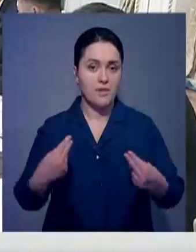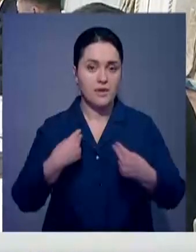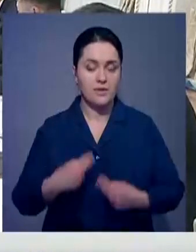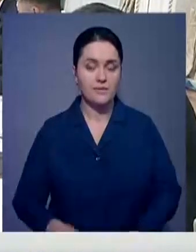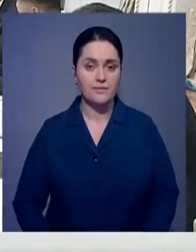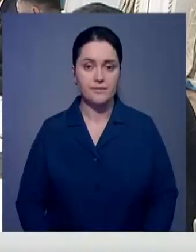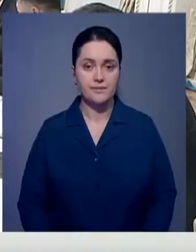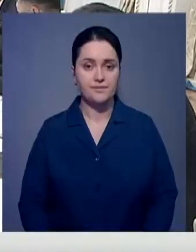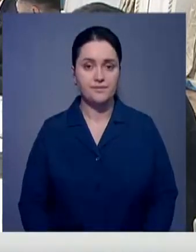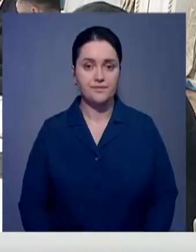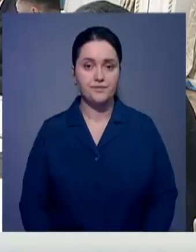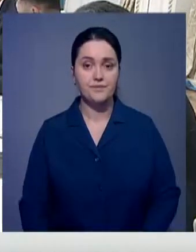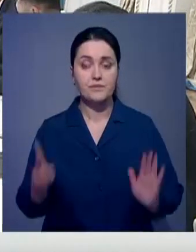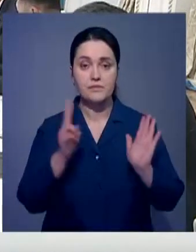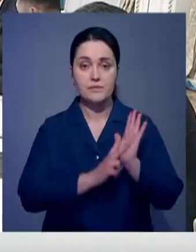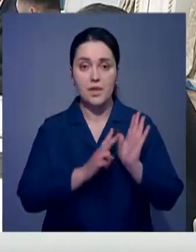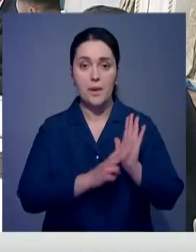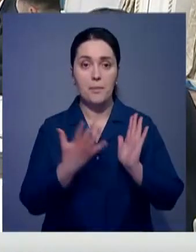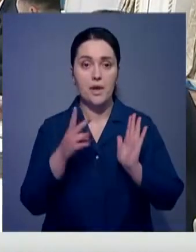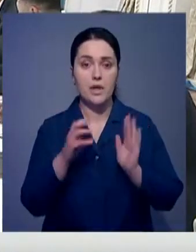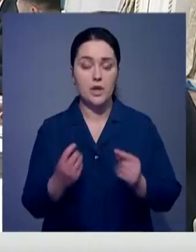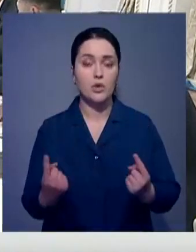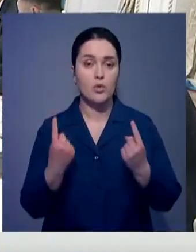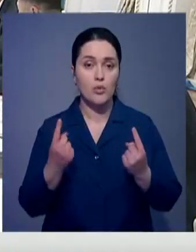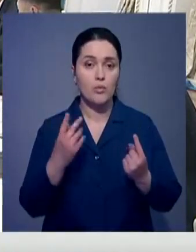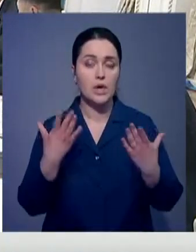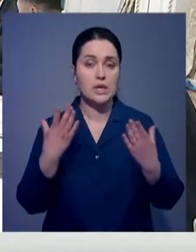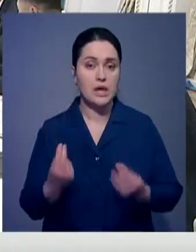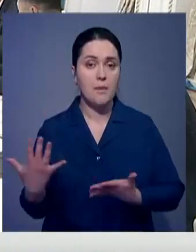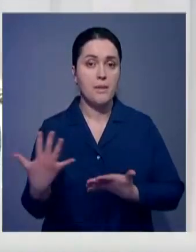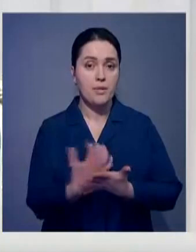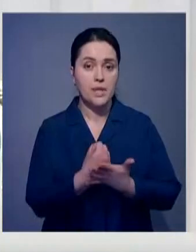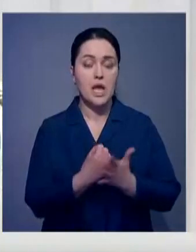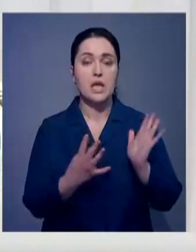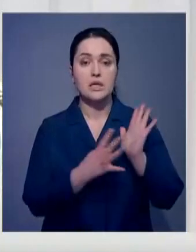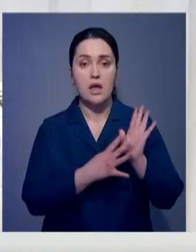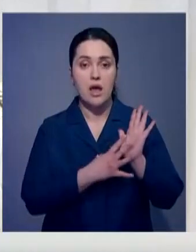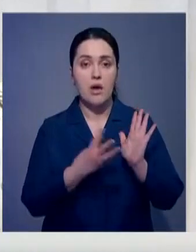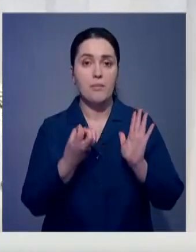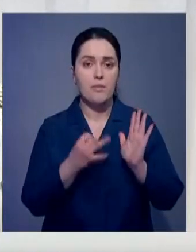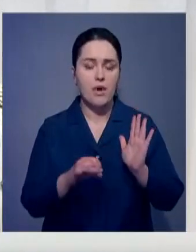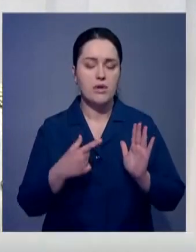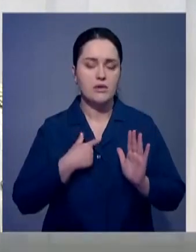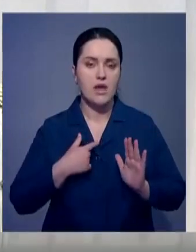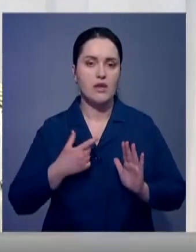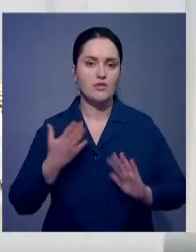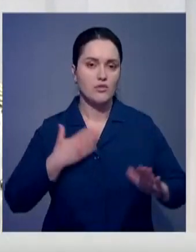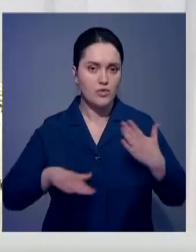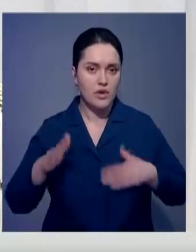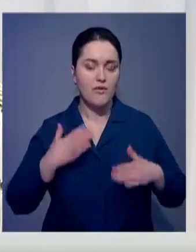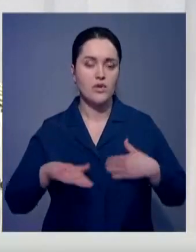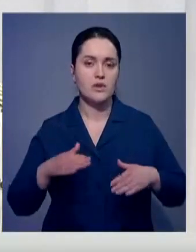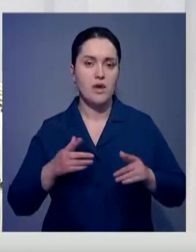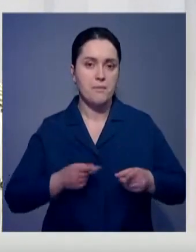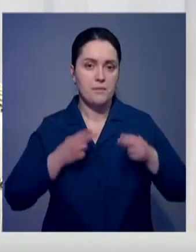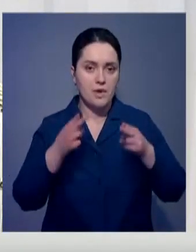касается 75-летия Дня Победы, естественно, я с большим удовольствием принимаю приглашение посетить именно в этот